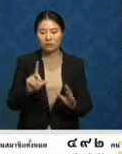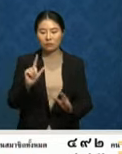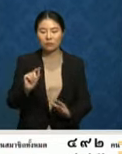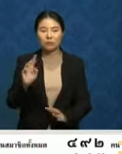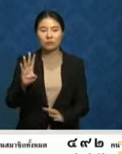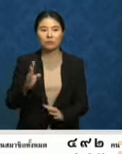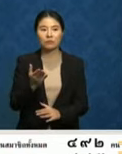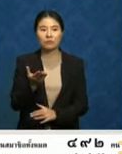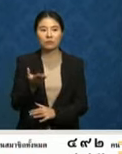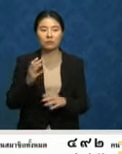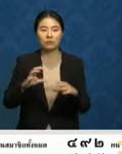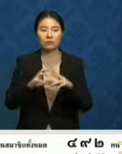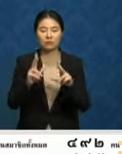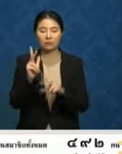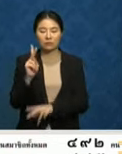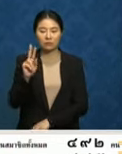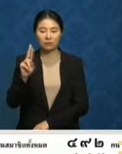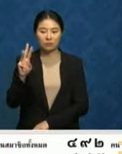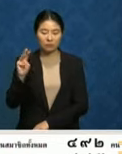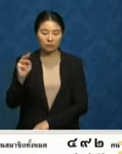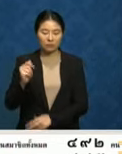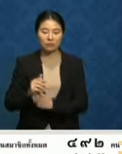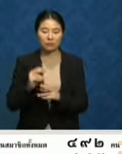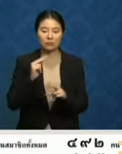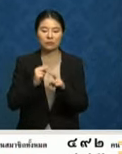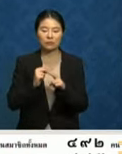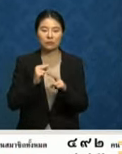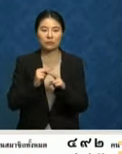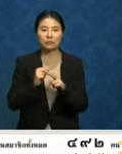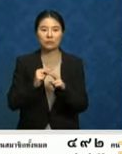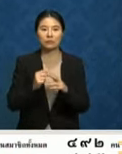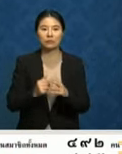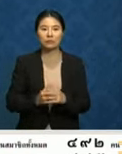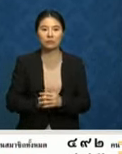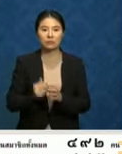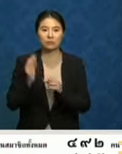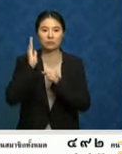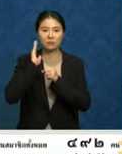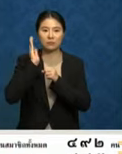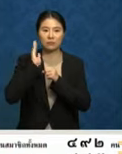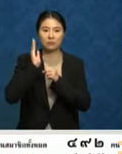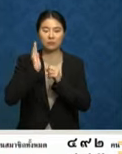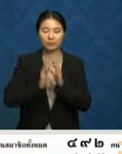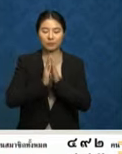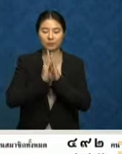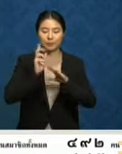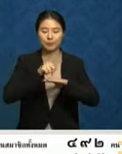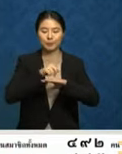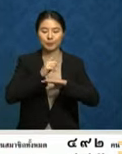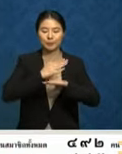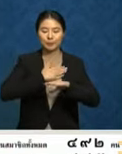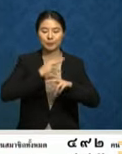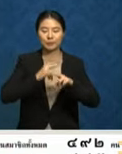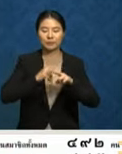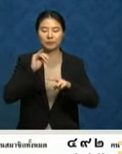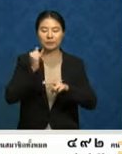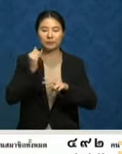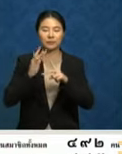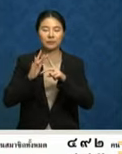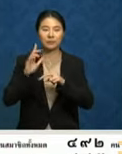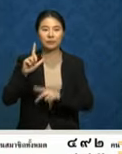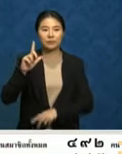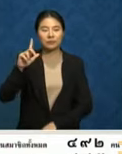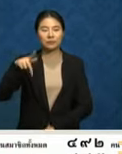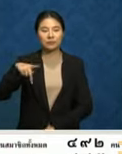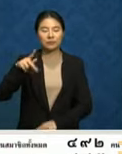ขอเชิญทางคณะฐมนตรีเสนอรายชื่อกรรมาธิการครับเรียนเชิญครับท่านประธานที่เคารพครับกระผมจุลพันธ์อมรนิวัฒน์รัฐมนตรี